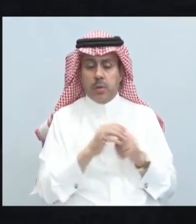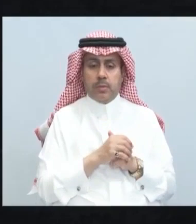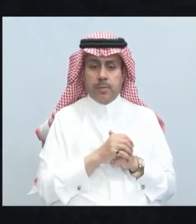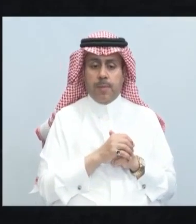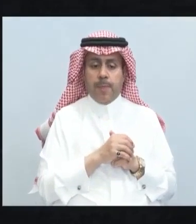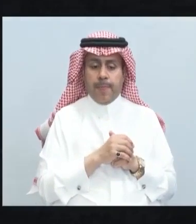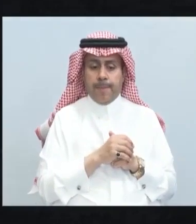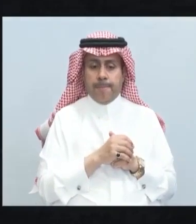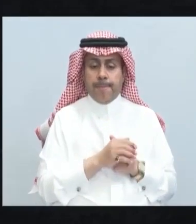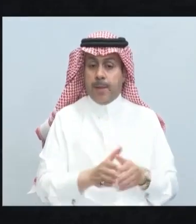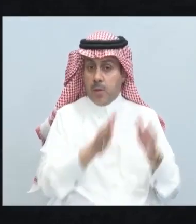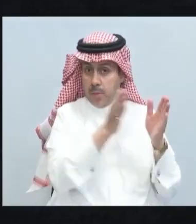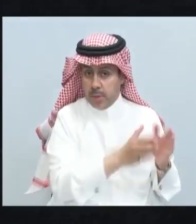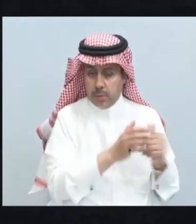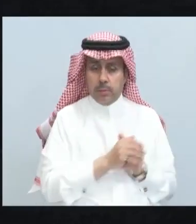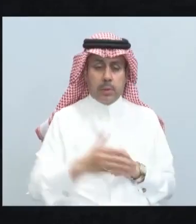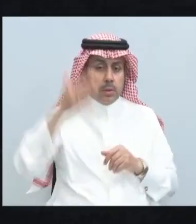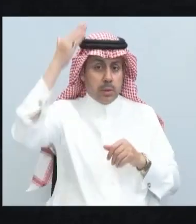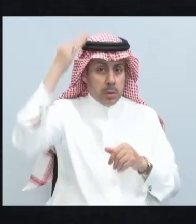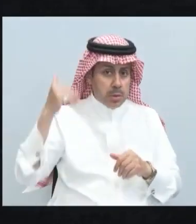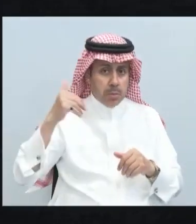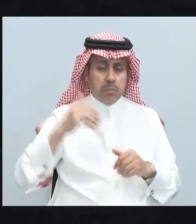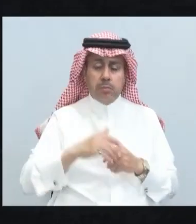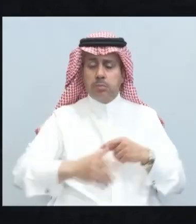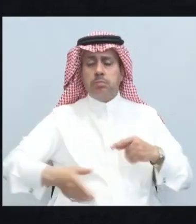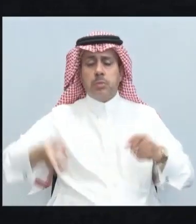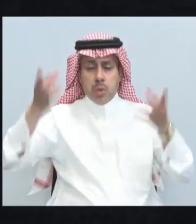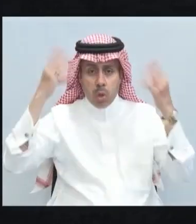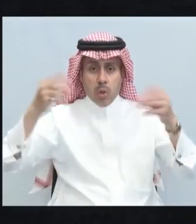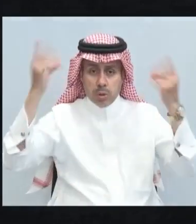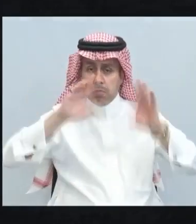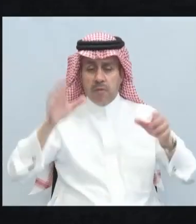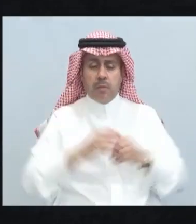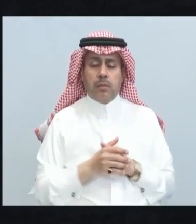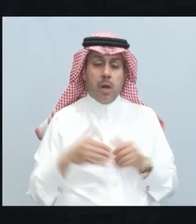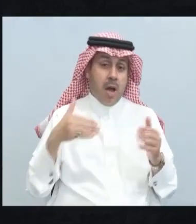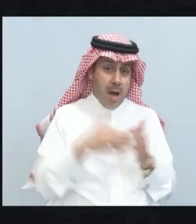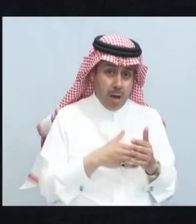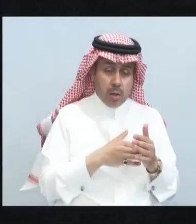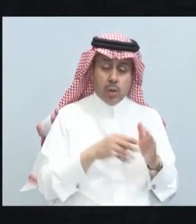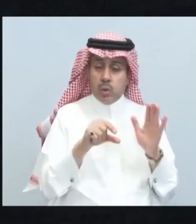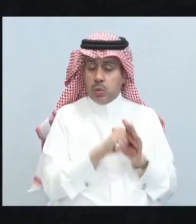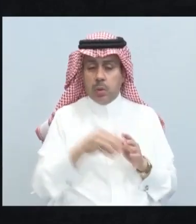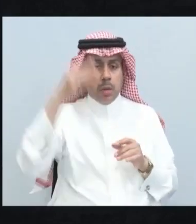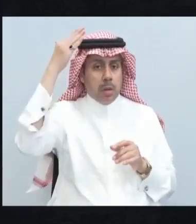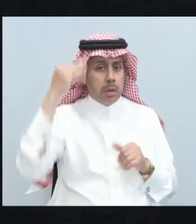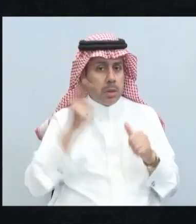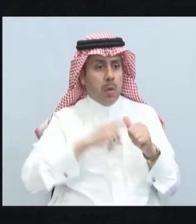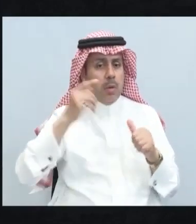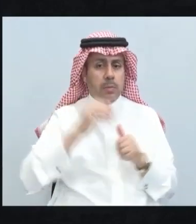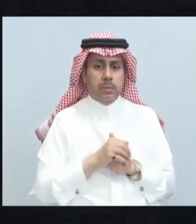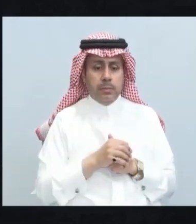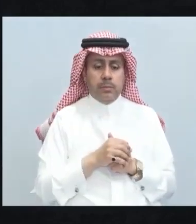السوره ثم بعد فتره ينساها لا يراجعها فاذا اتى الى اخر السوره قد نسي اولها